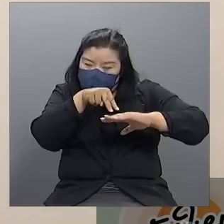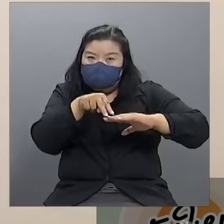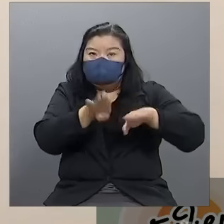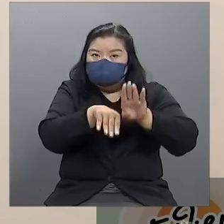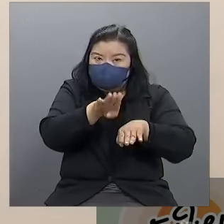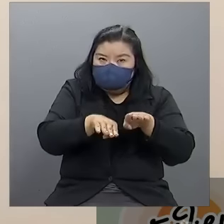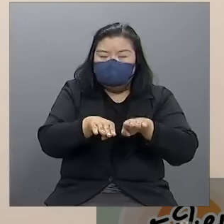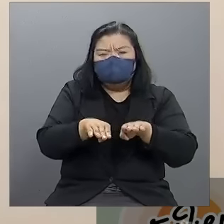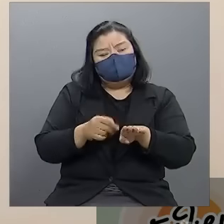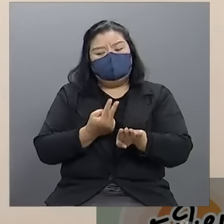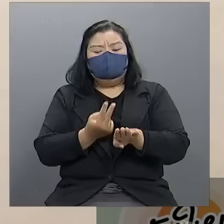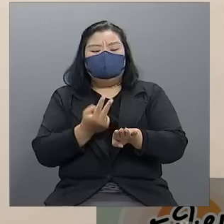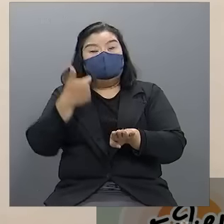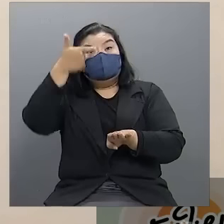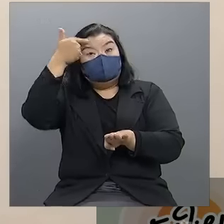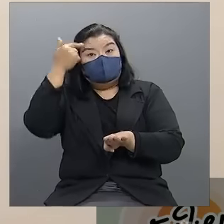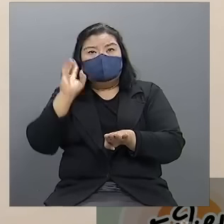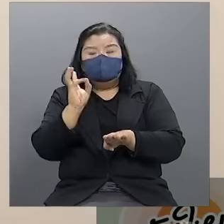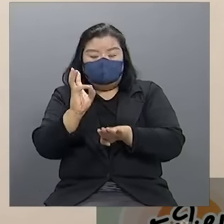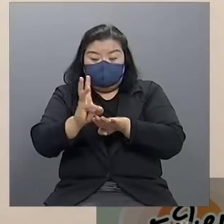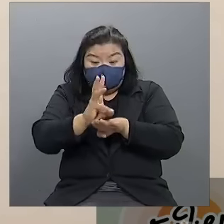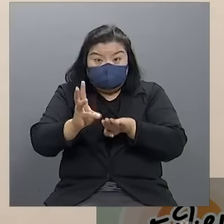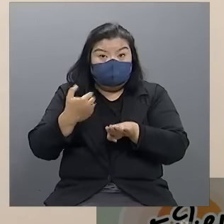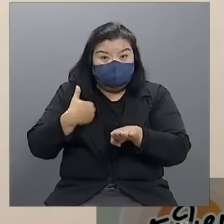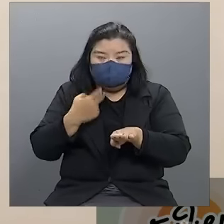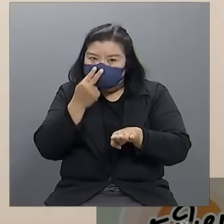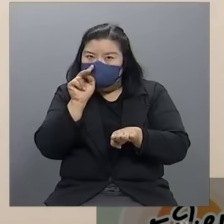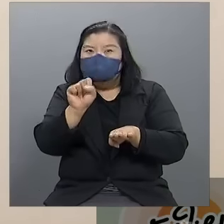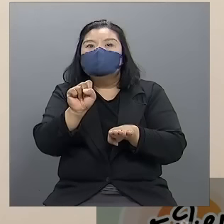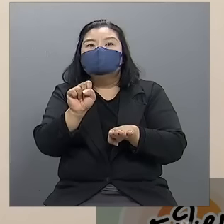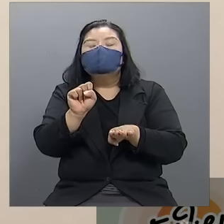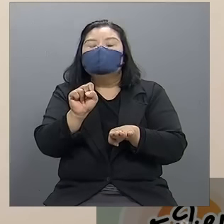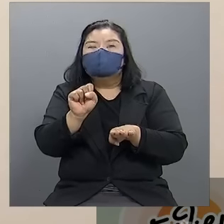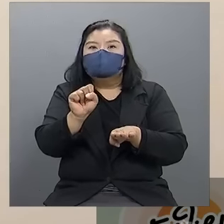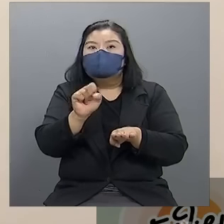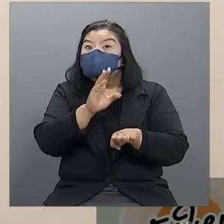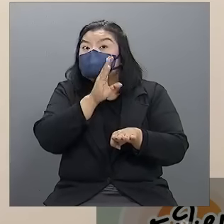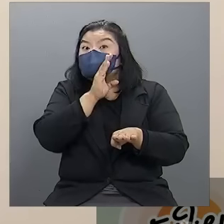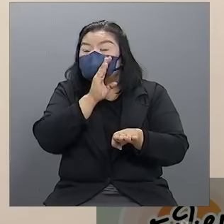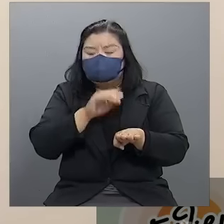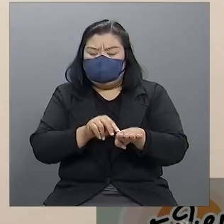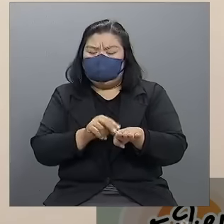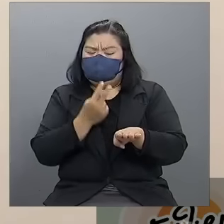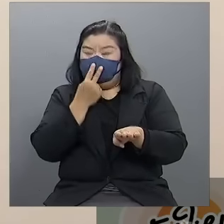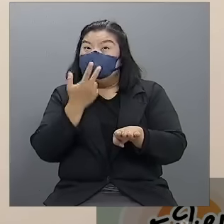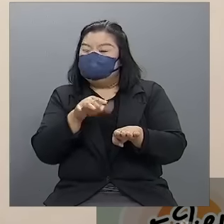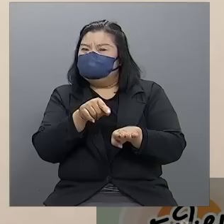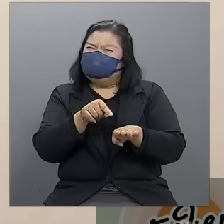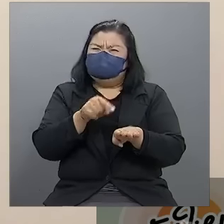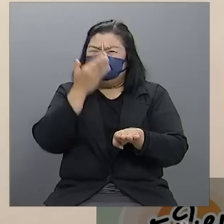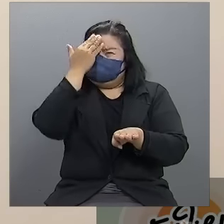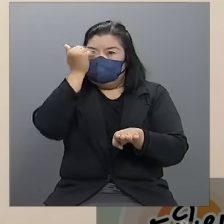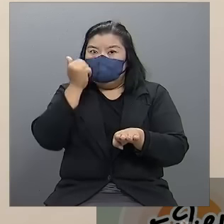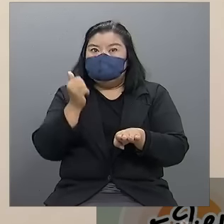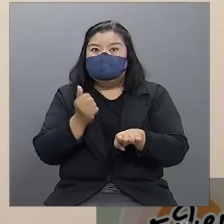ณะข Mets สี อะไรที่otherapyกฏหอเปล่าถ้เกิวา มีลัษณะของ Metsy ทเปน Sirพิโตเร็ว ขื่นใหญ่ ขื่น